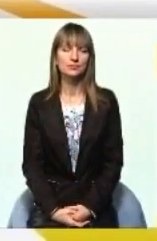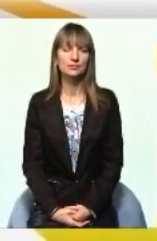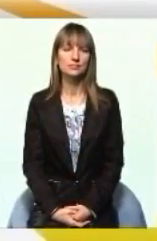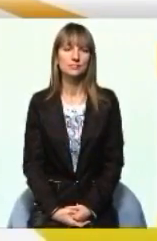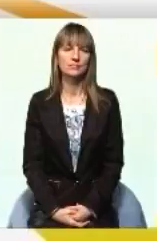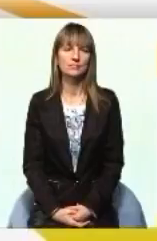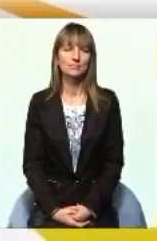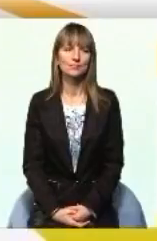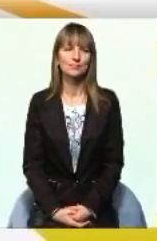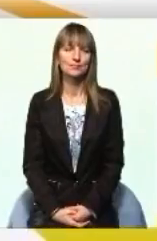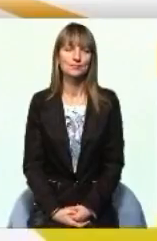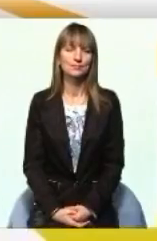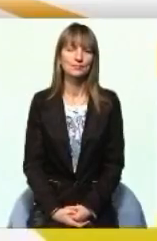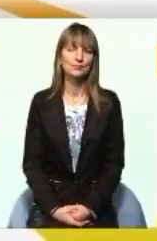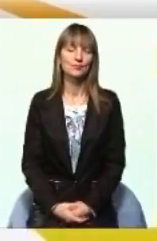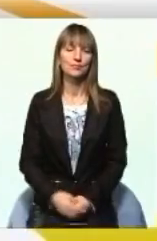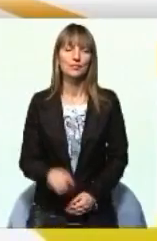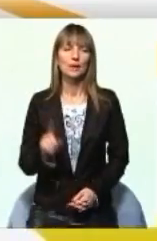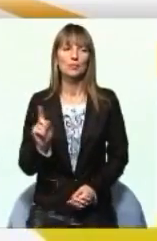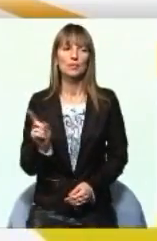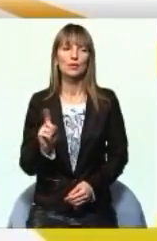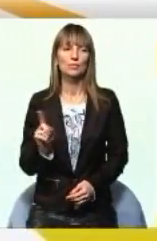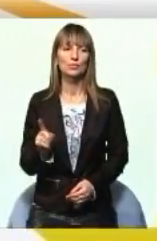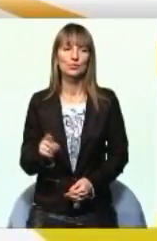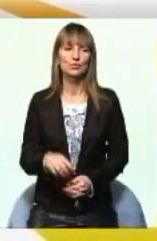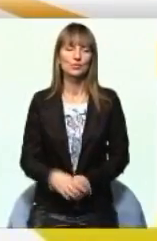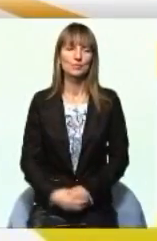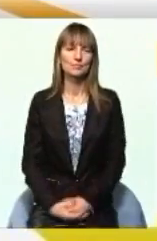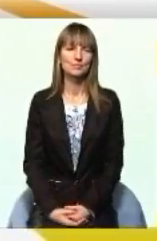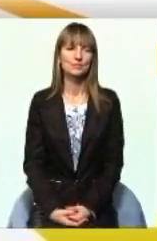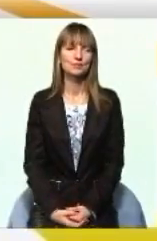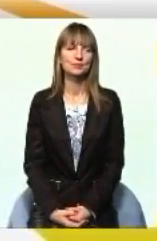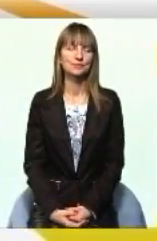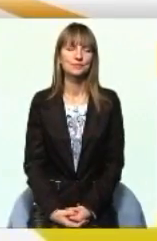Не помню. Потому что